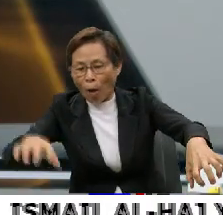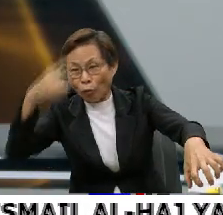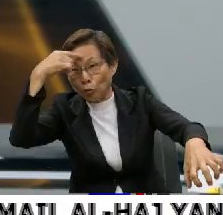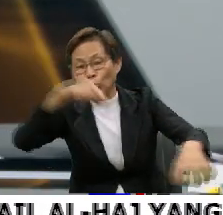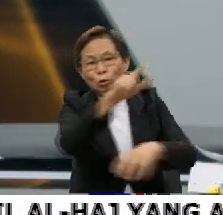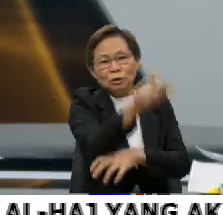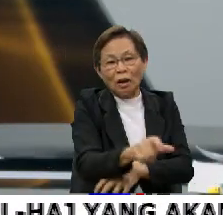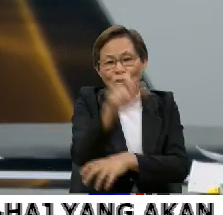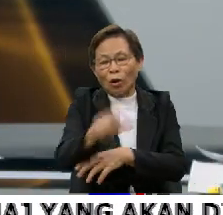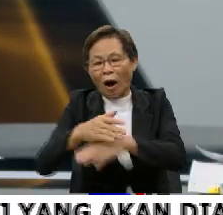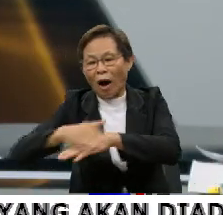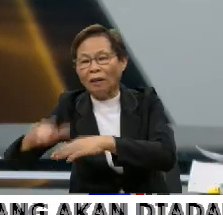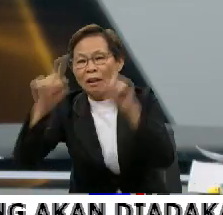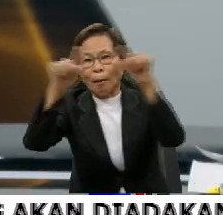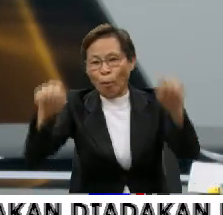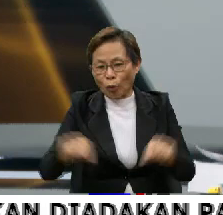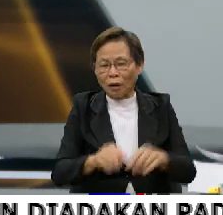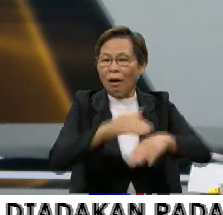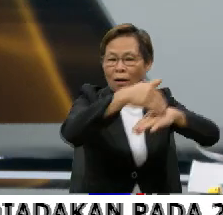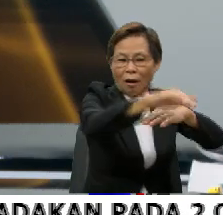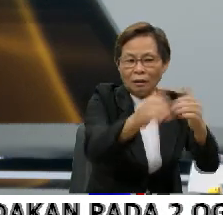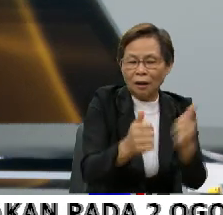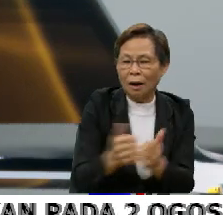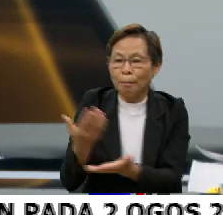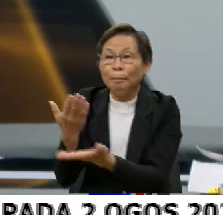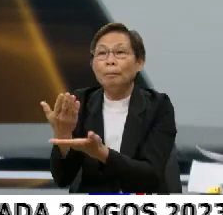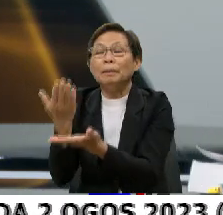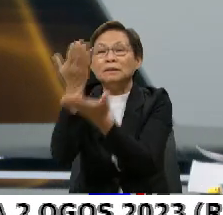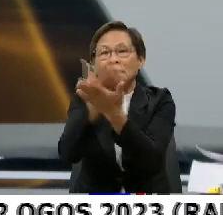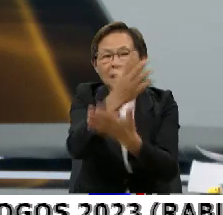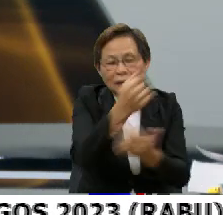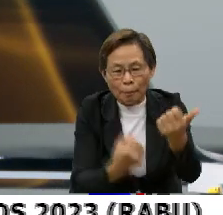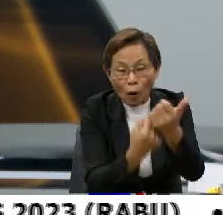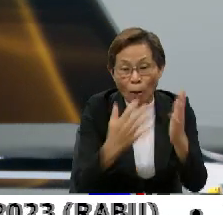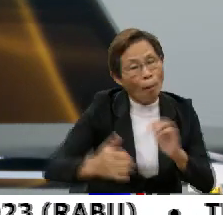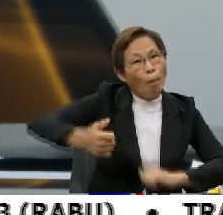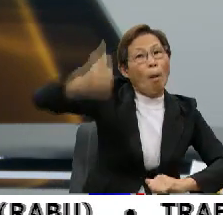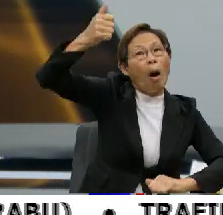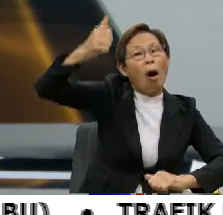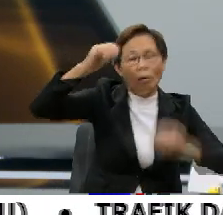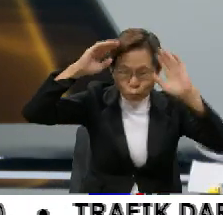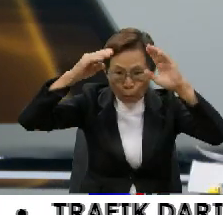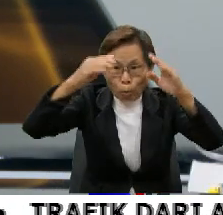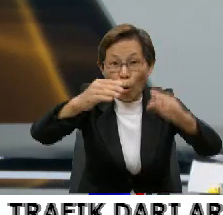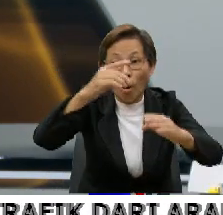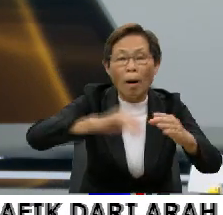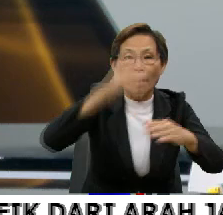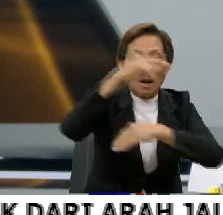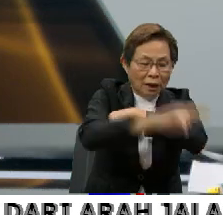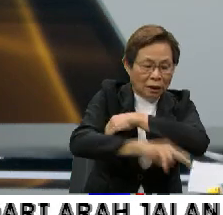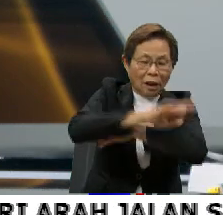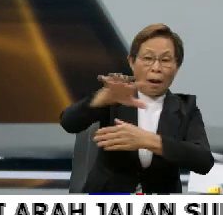calon-calon ini menghantam pesan dari mereka dengan penjara menuju penyokong adanya paling utama adalah tumpo yang diberikan bagi negeri